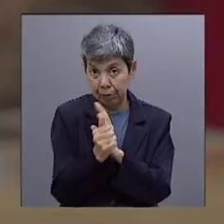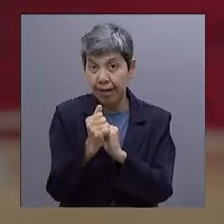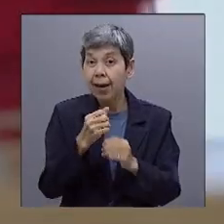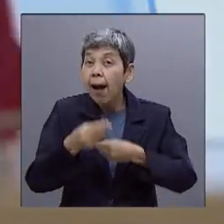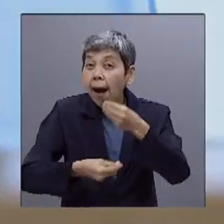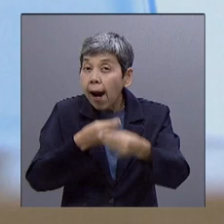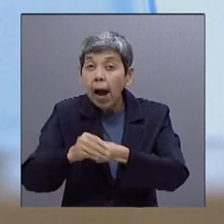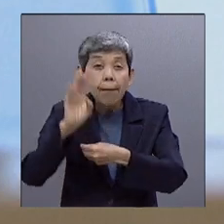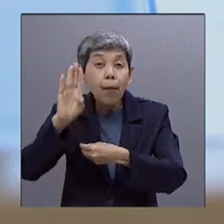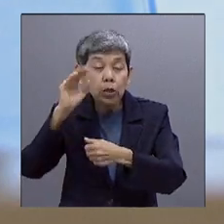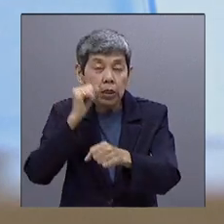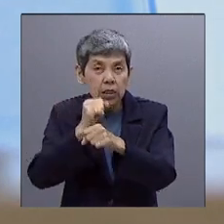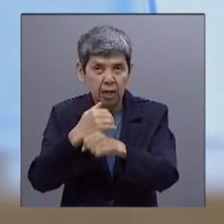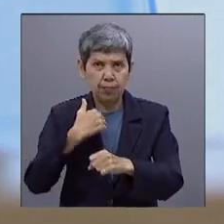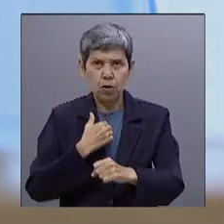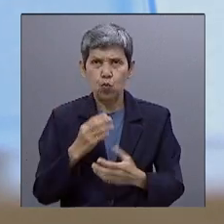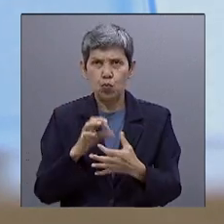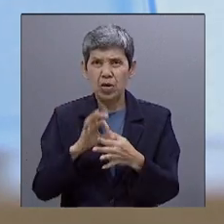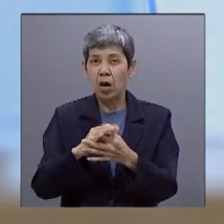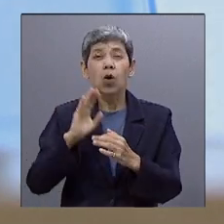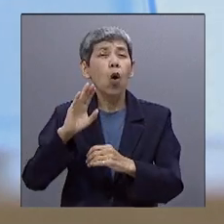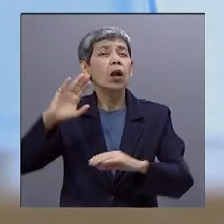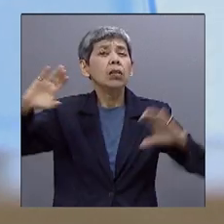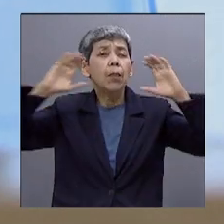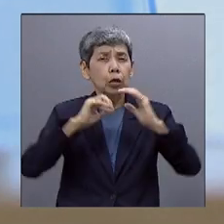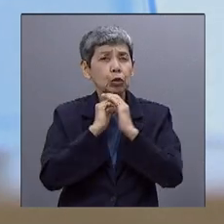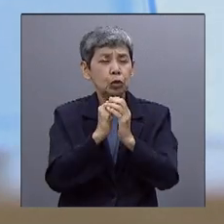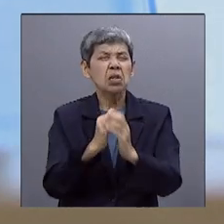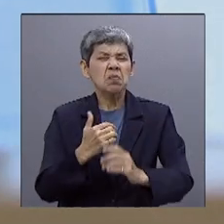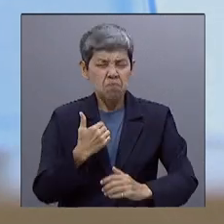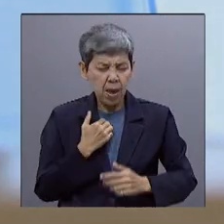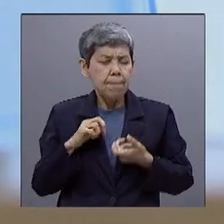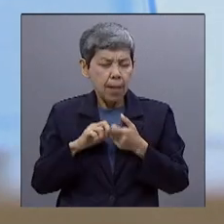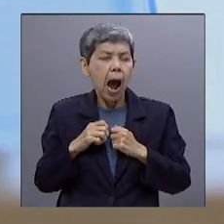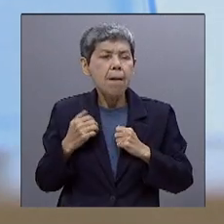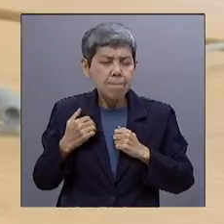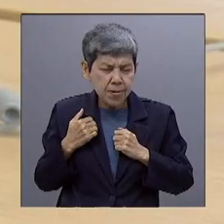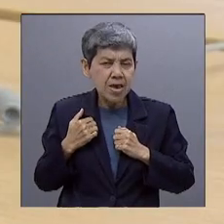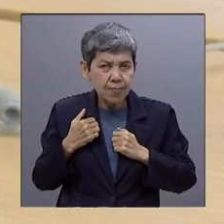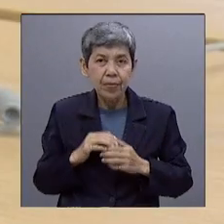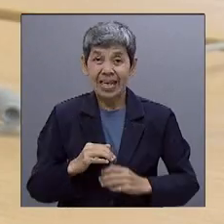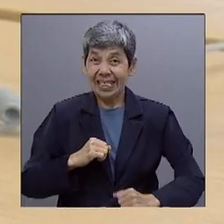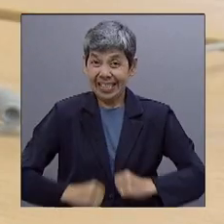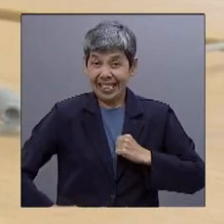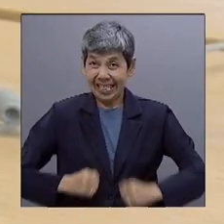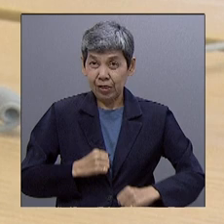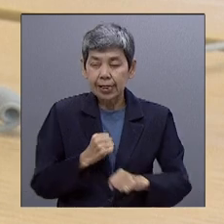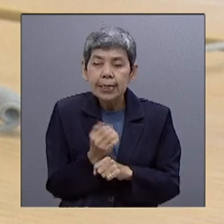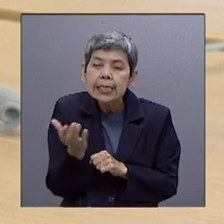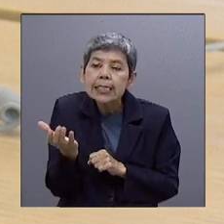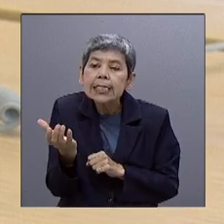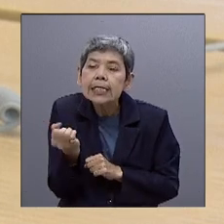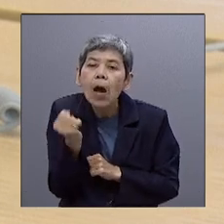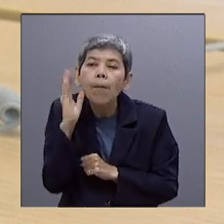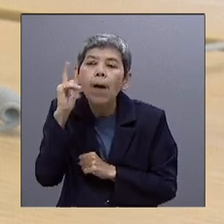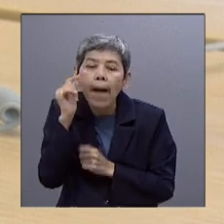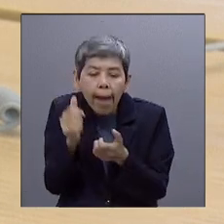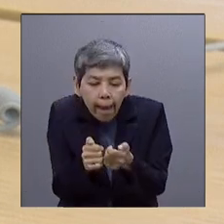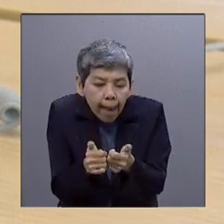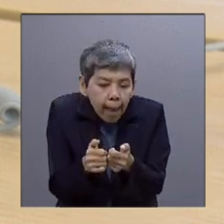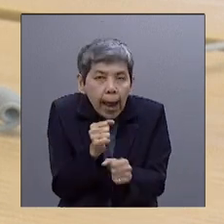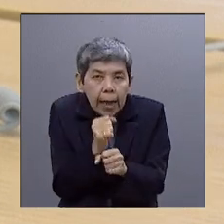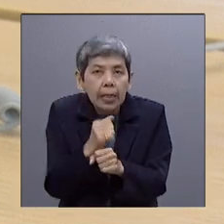ธุรกิจนี้นะคะมองว่ามาตรการของรัฐบาลจีนยังมีช่องโหว่อีกมากค่ะอย่างเช่นเยาวชนอาจจะไปยืมบัญชีของผู้ปกครองมาใช้